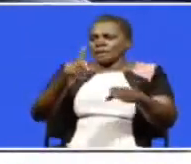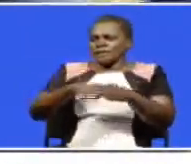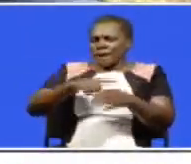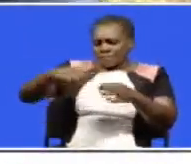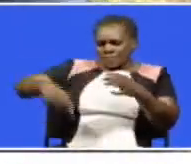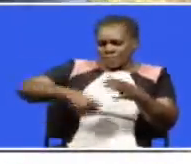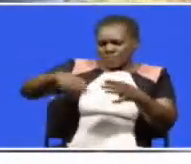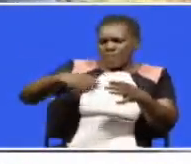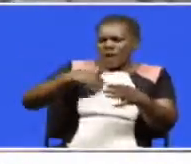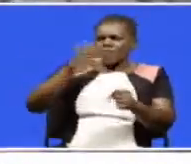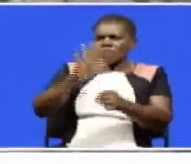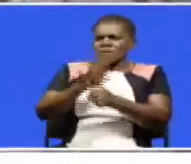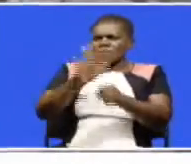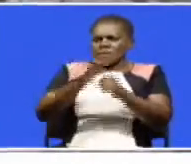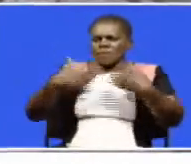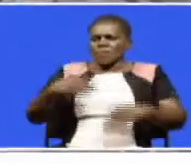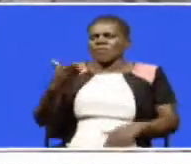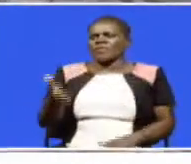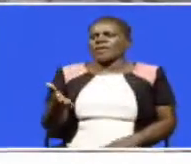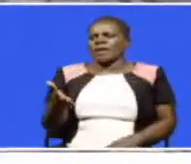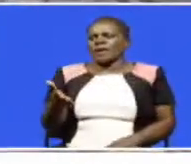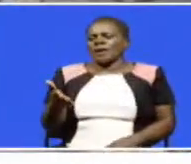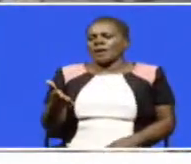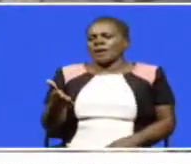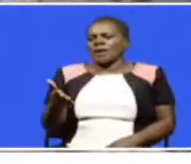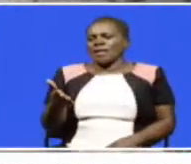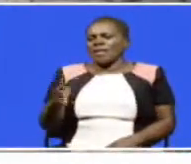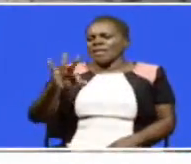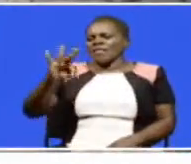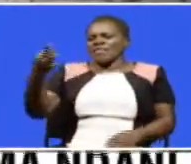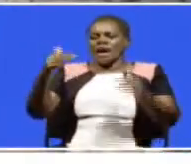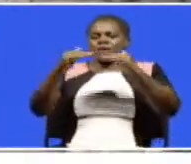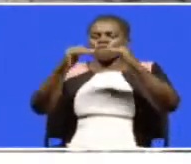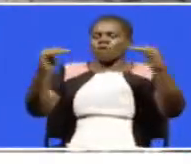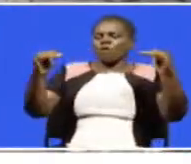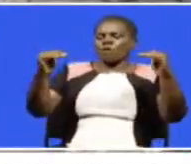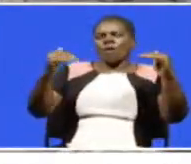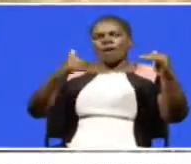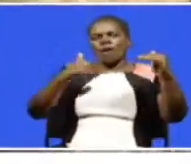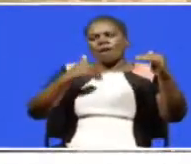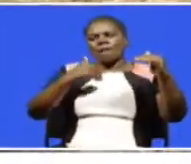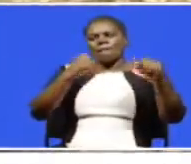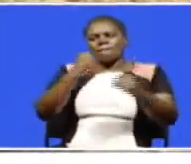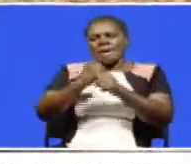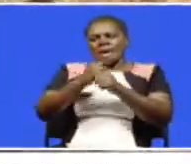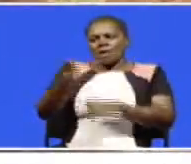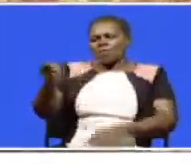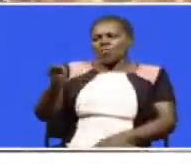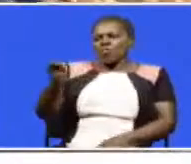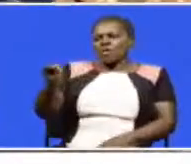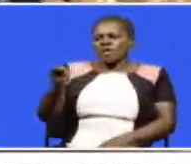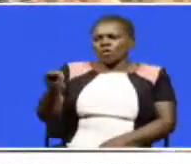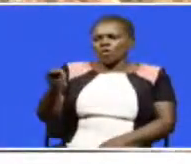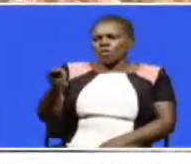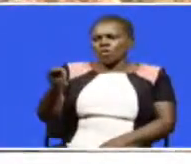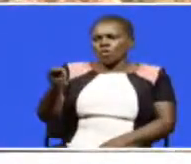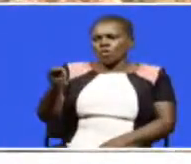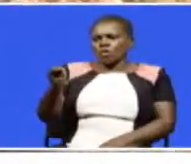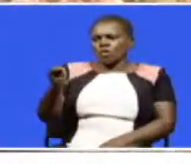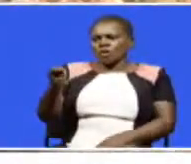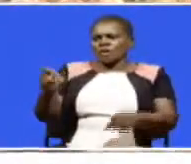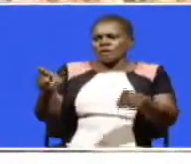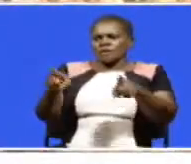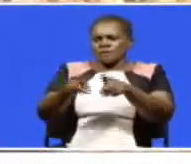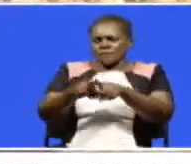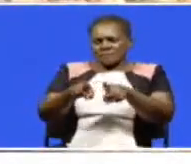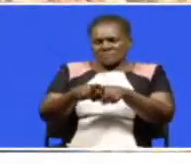koroga kuna kuoga na watu wengi sana. Chini down ground floor huko chini walikuwa natengeneza madirisha, watu wa welding. Na kulikuwa